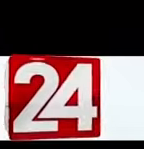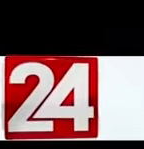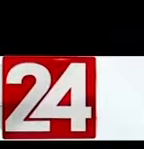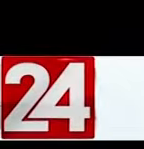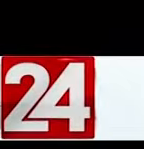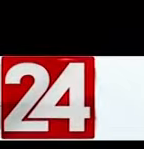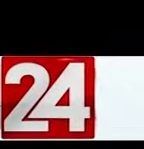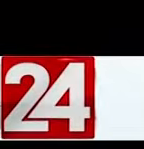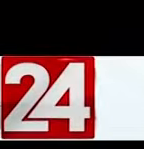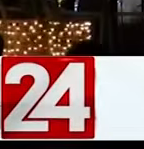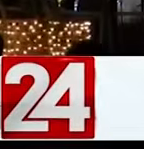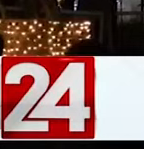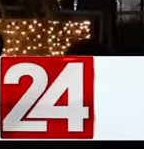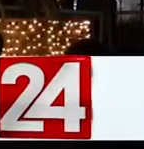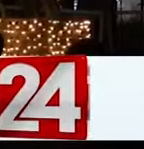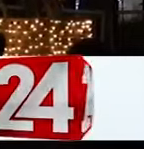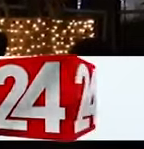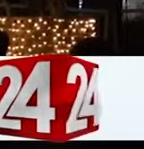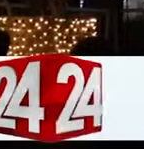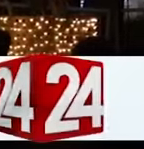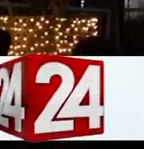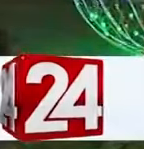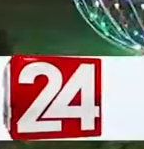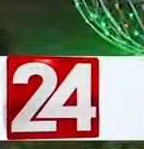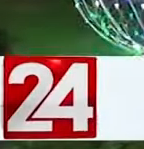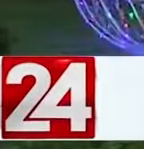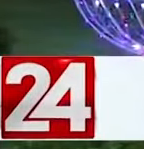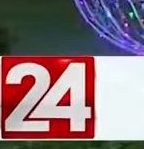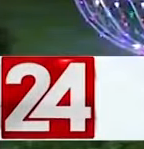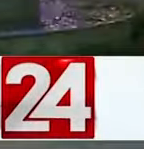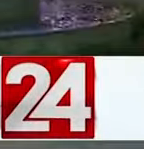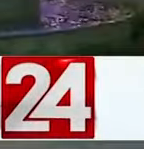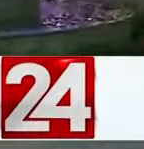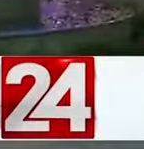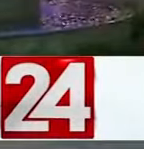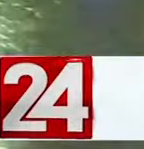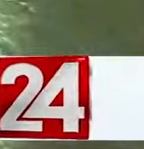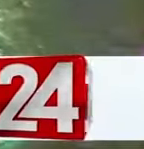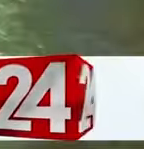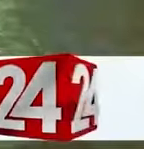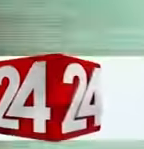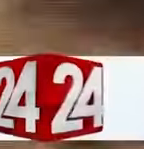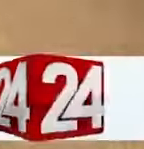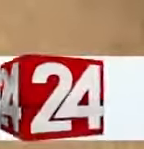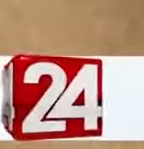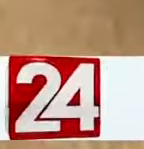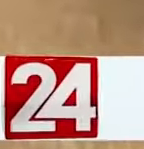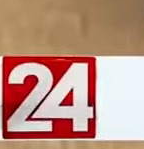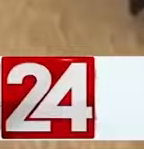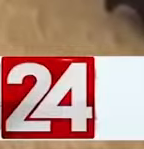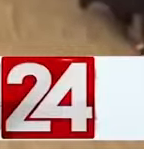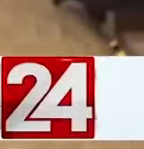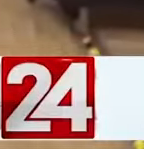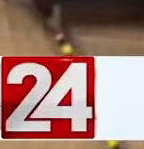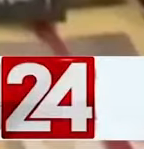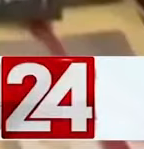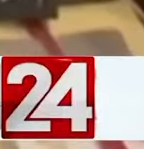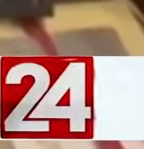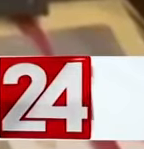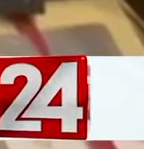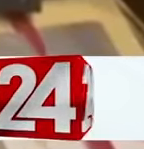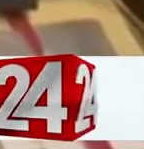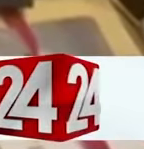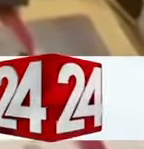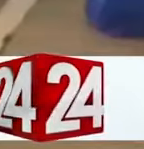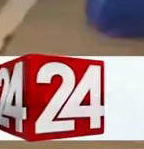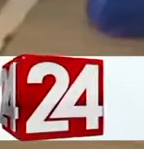Village of Lights at Christmas Carnival, dagdag sa mga pasyalan ngayong magpapasko. Christmas shopping with a